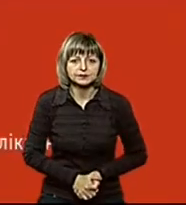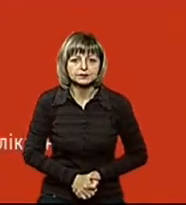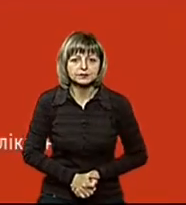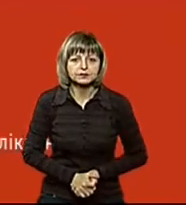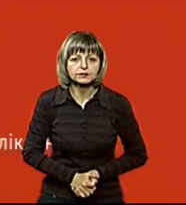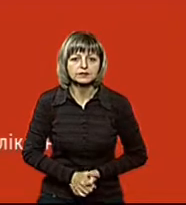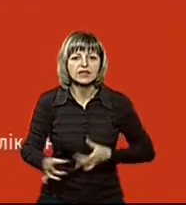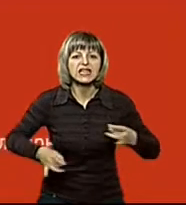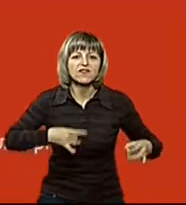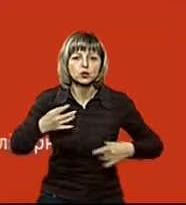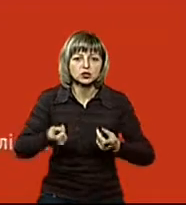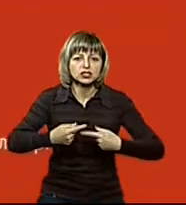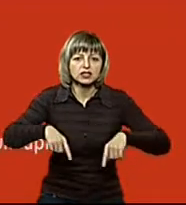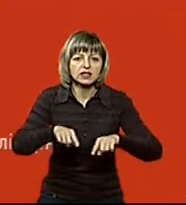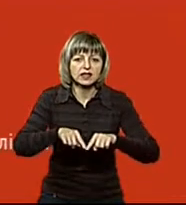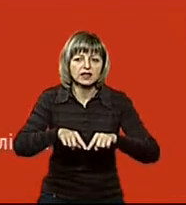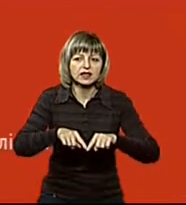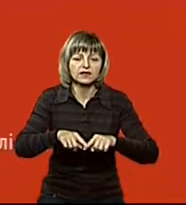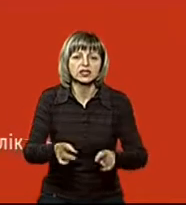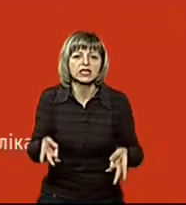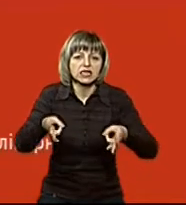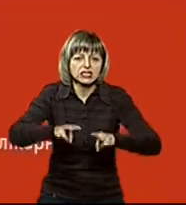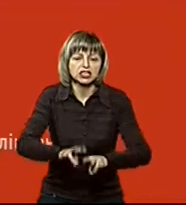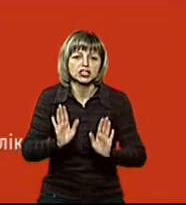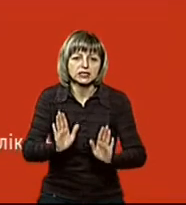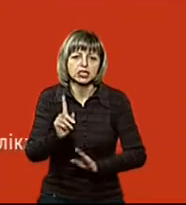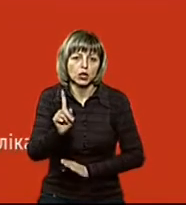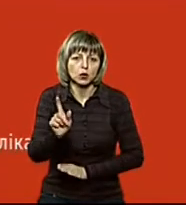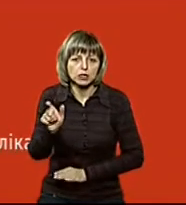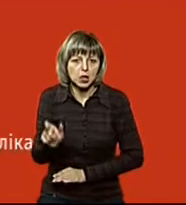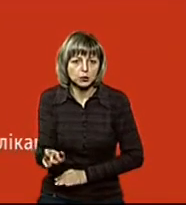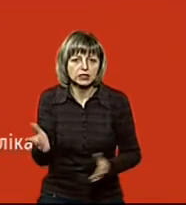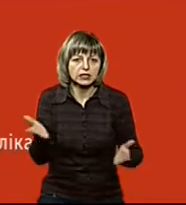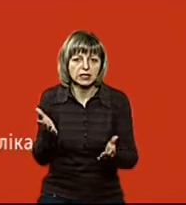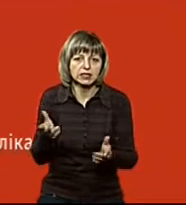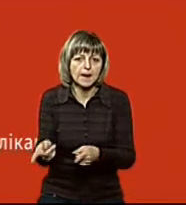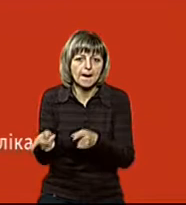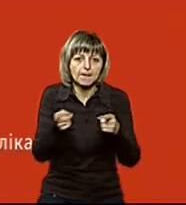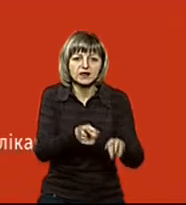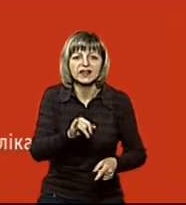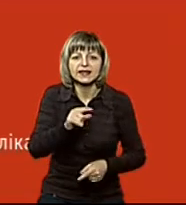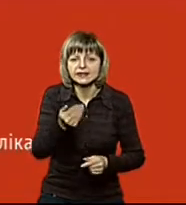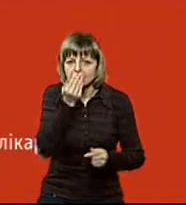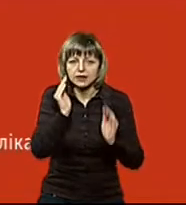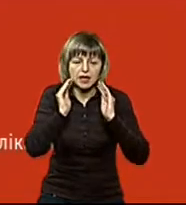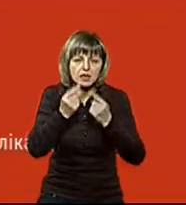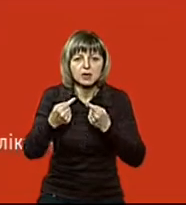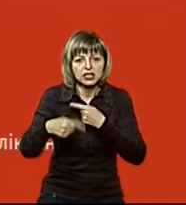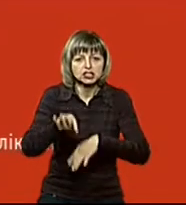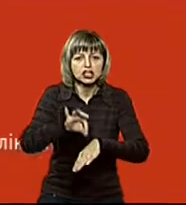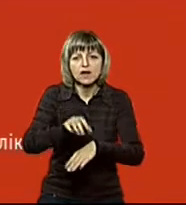В неврологічному відділенні тільки залишилася одна людина, яка переведена з реанімації. Решта